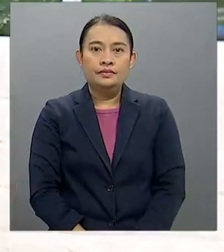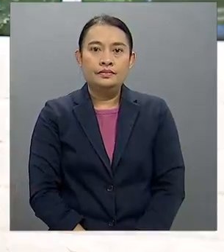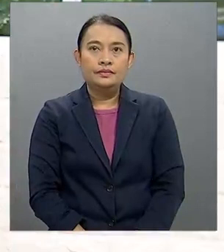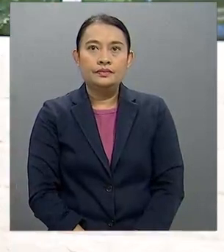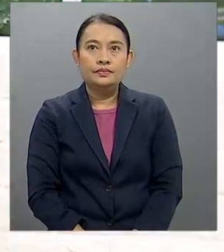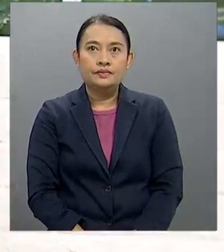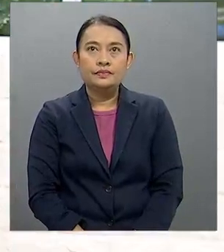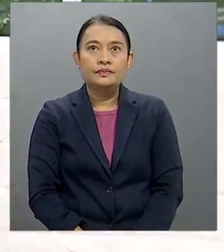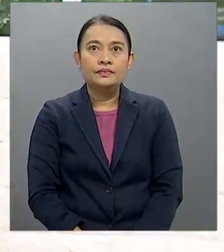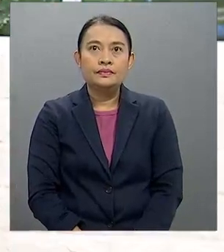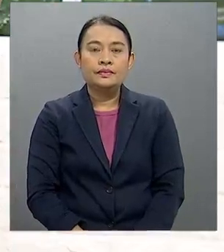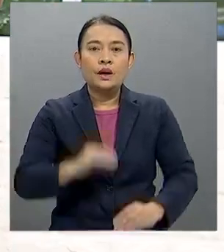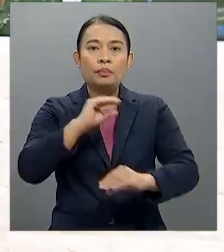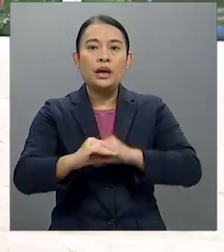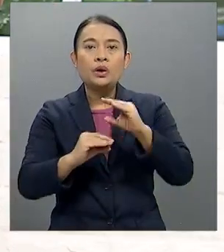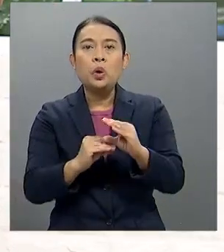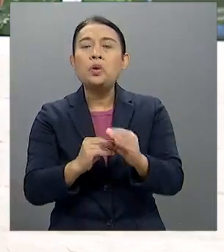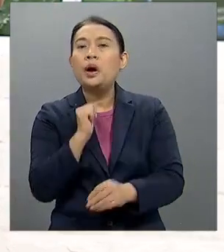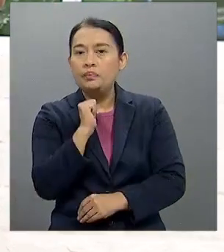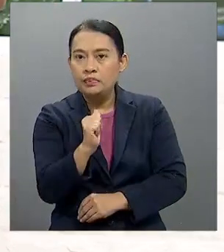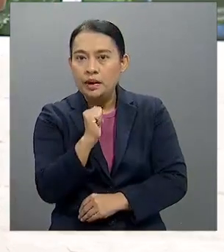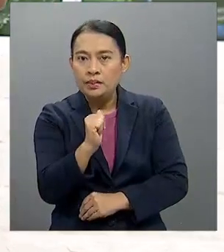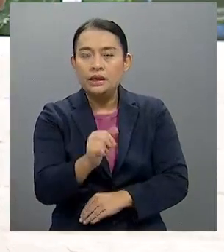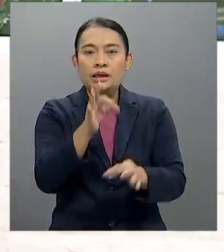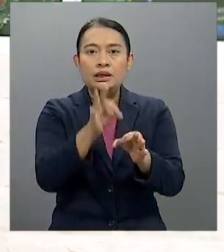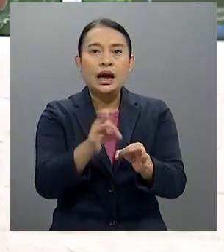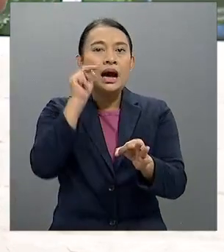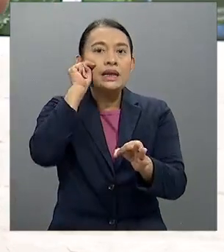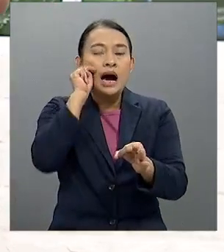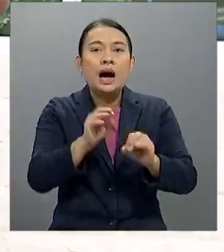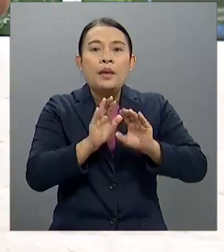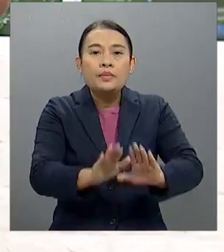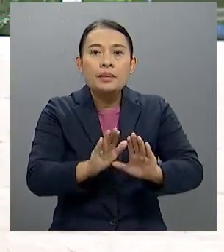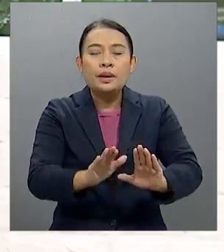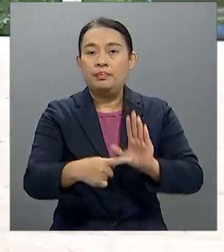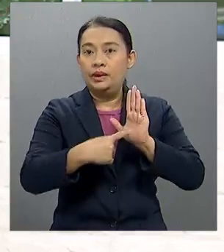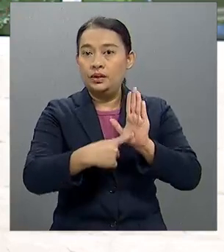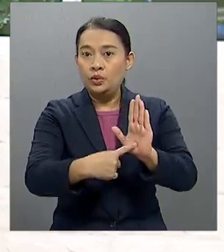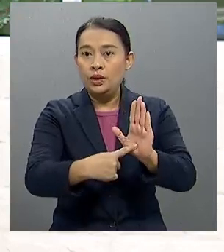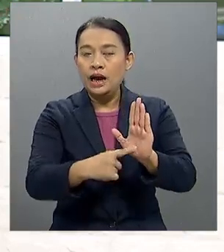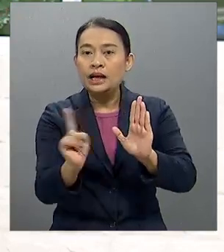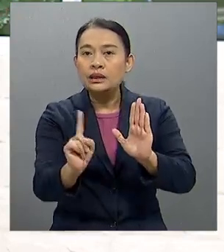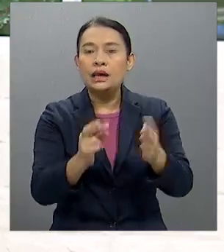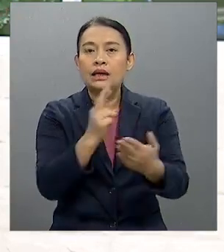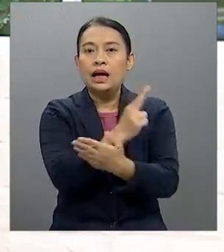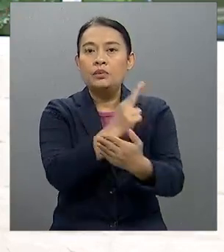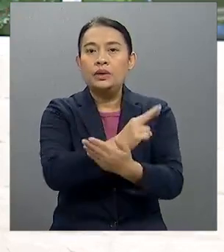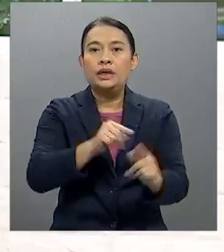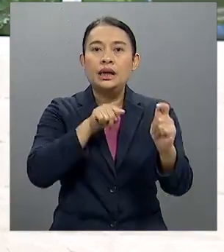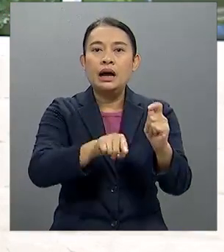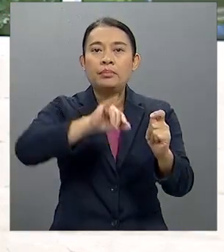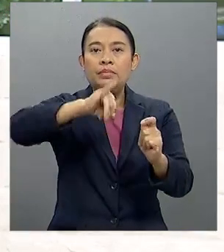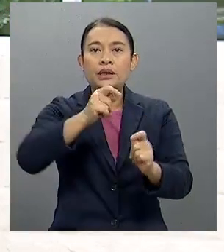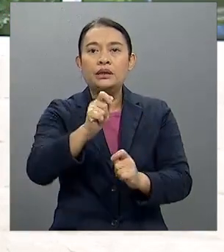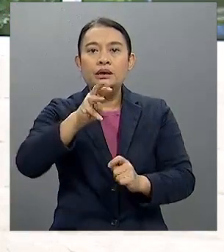เป็นโครงการดีๆนะคะธนาคารน้ำใต้ดินค่ะเป็นจอมบึงโมเดลนะคะที่จังหวัดราชบุรีคือชาวบ้านเขาบอกว่ามันได้ผลจริง